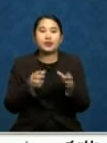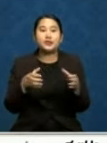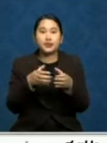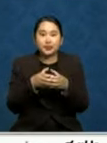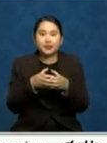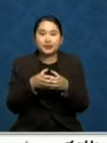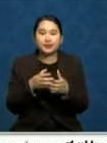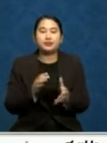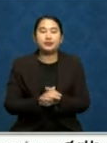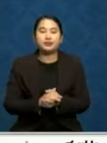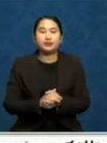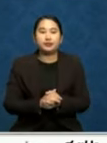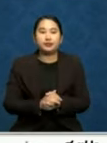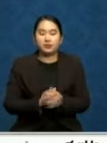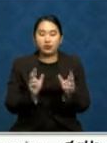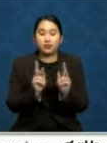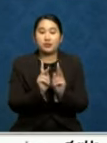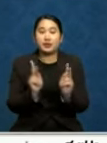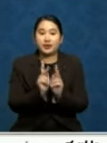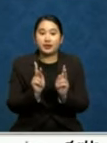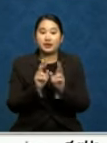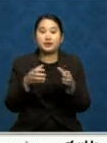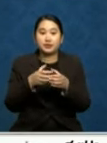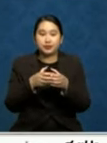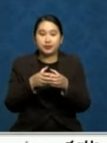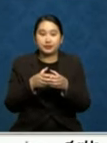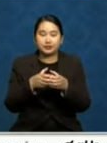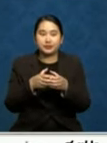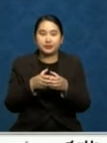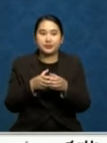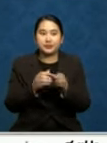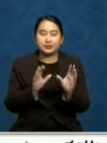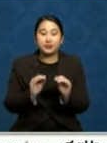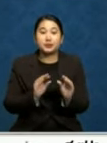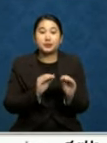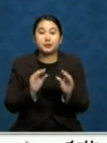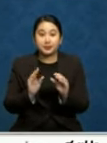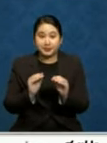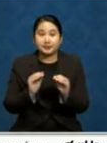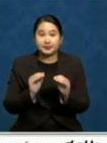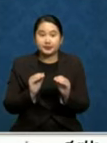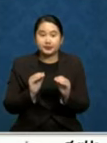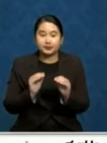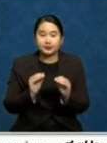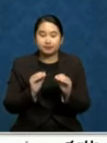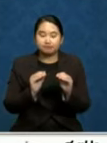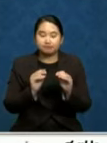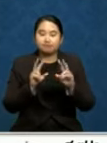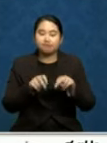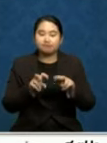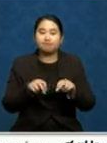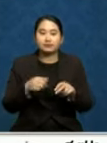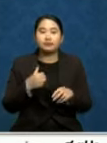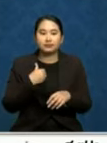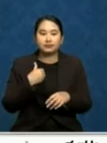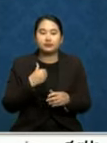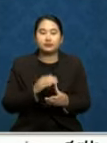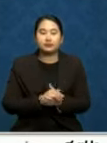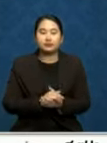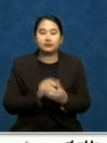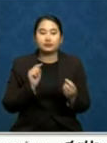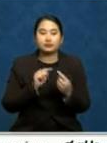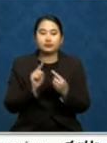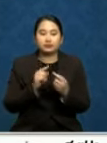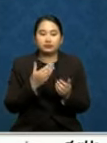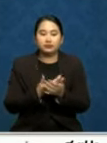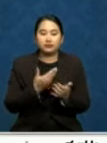าเข้าใจว่าในชั้นกรรมการกิจการสภาก็น่าจะมีการเคยมีการสตูดี้หรือมีการศึกษาอย่างละเอียดนะครับถึง